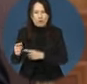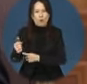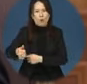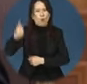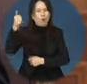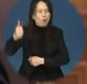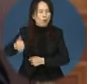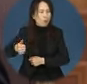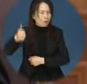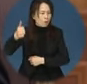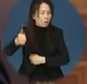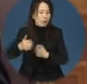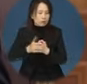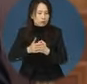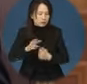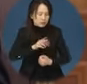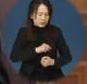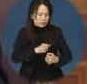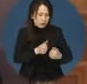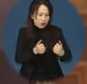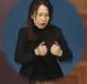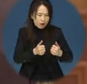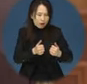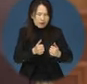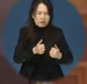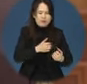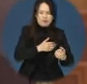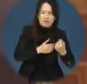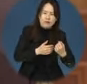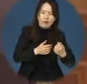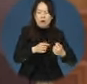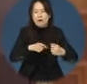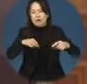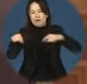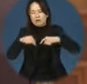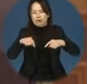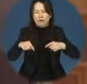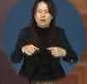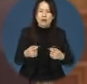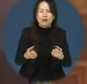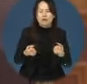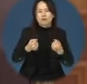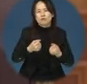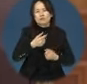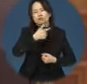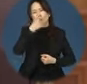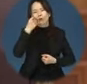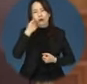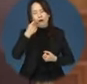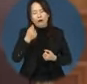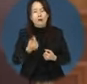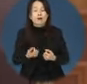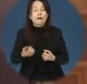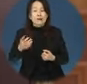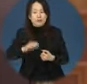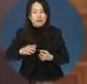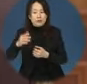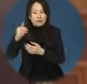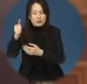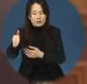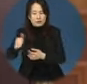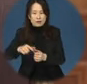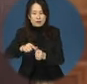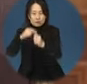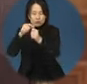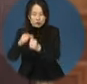우리가 개념 5 다른덴 당연히 그 중에는 인 사건이 포함이 되서 그 인사권을 의외의 돌려주는 거 에 의해 갖게